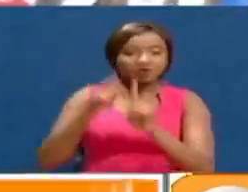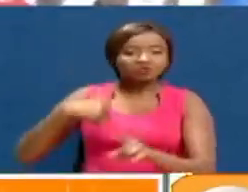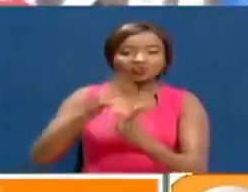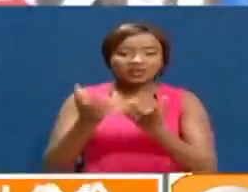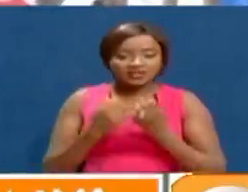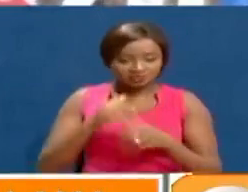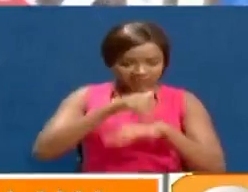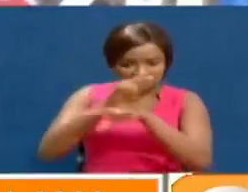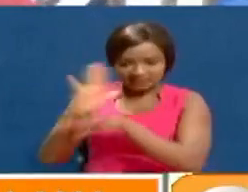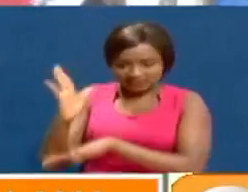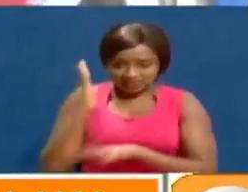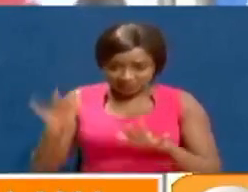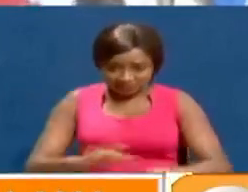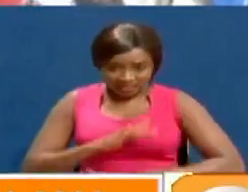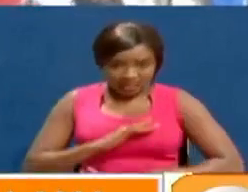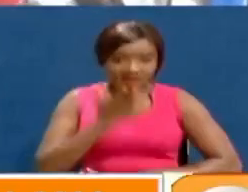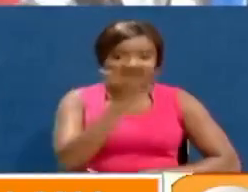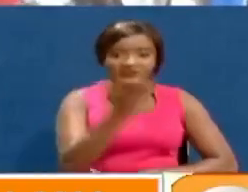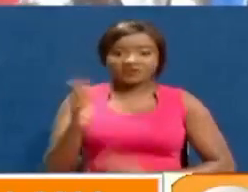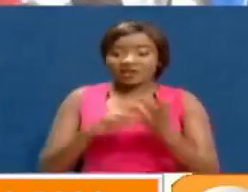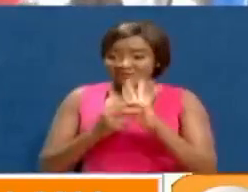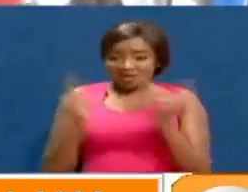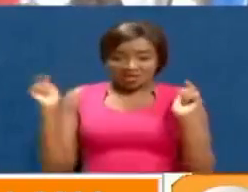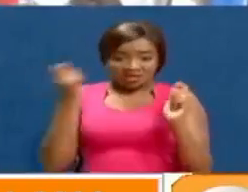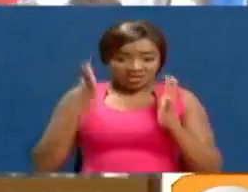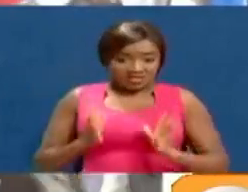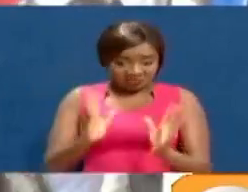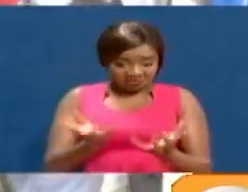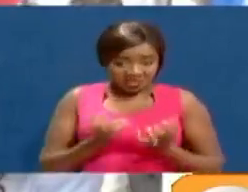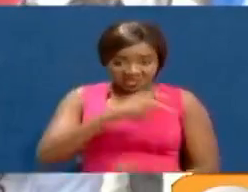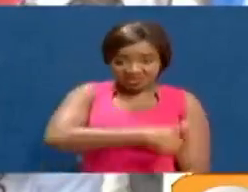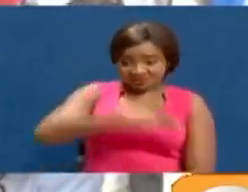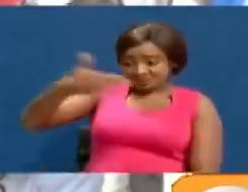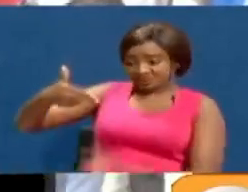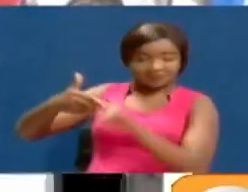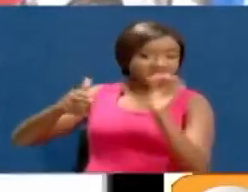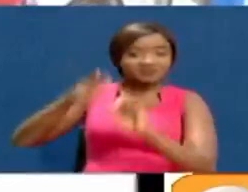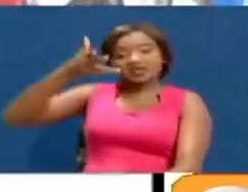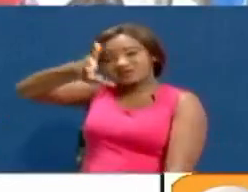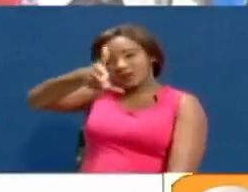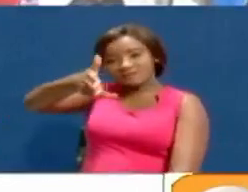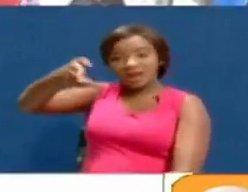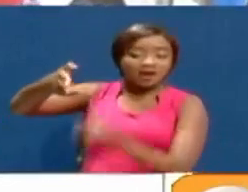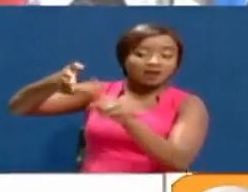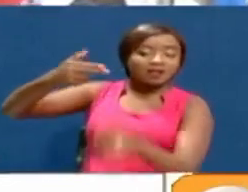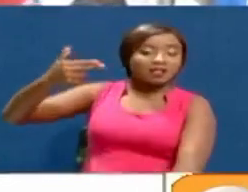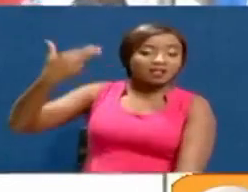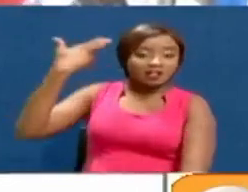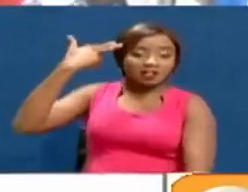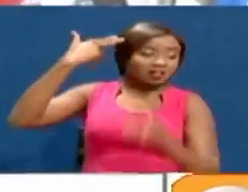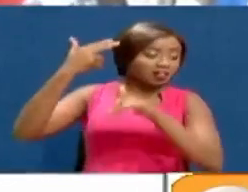kutosha, hakutakuwa na haja Mkenya yote kuwa na bunduki, maana bunduki sio fimbo. Ukipiga mtu risasi ikitoka,